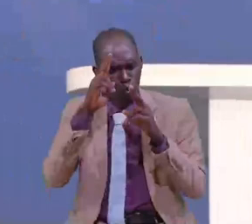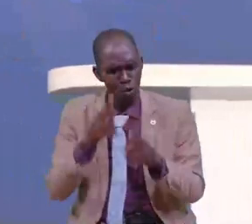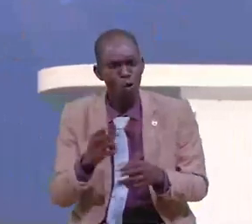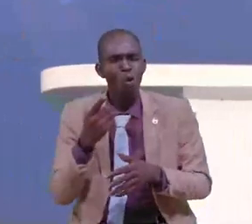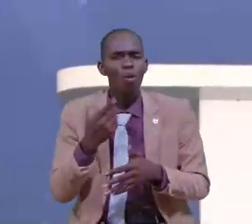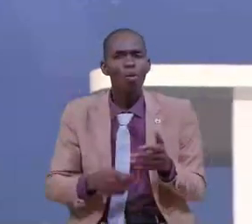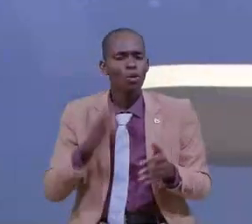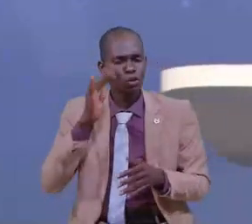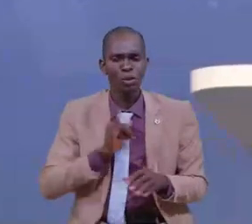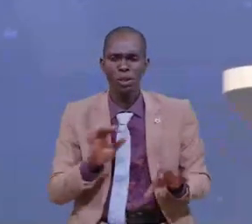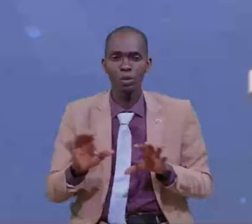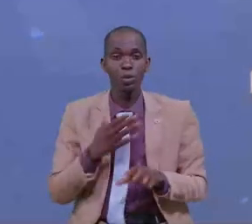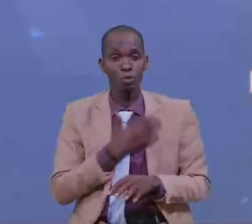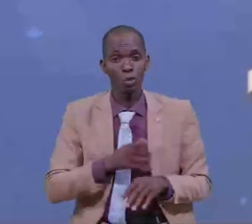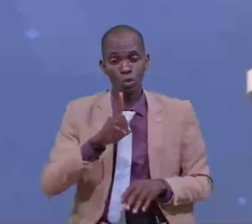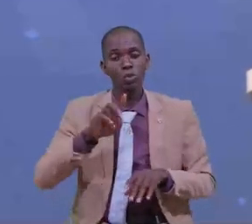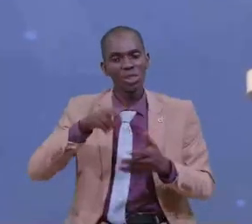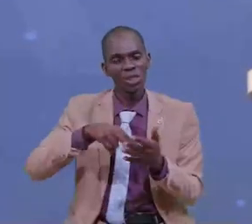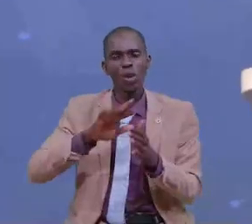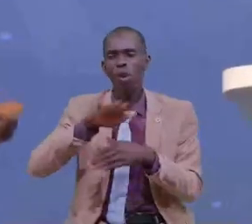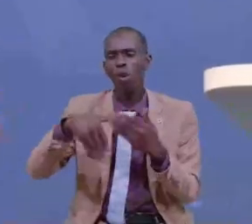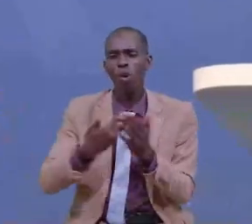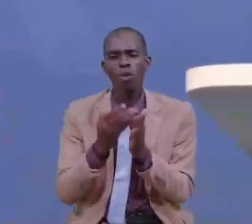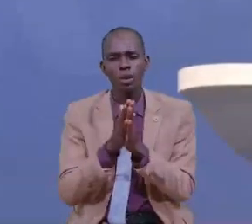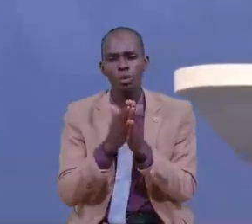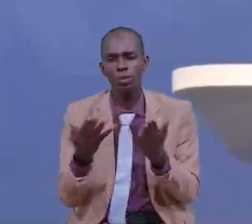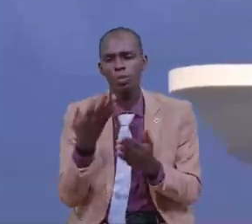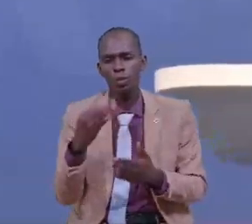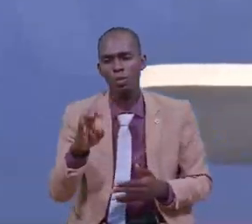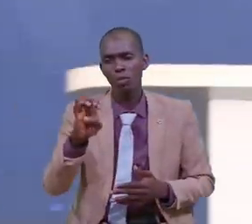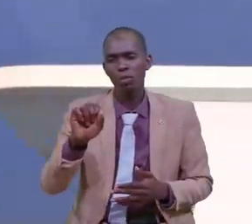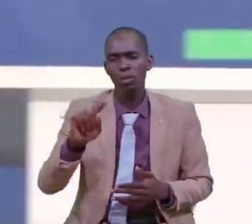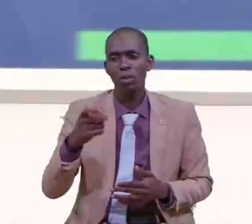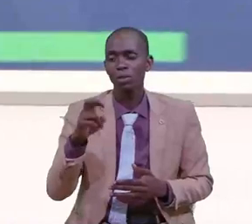homme? Lisez tout le livre d'Esther quand vous serez à la maison, tout seul.